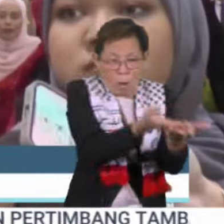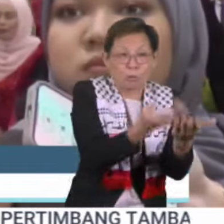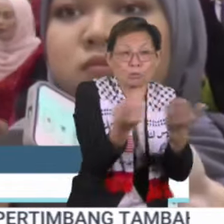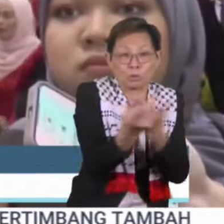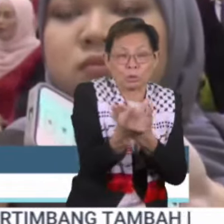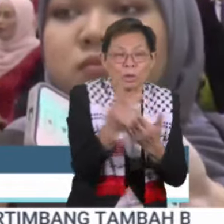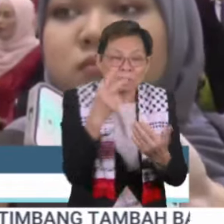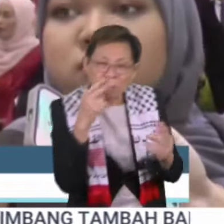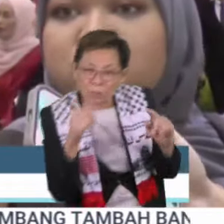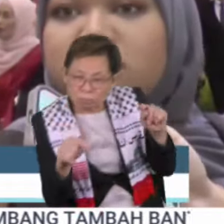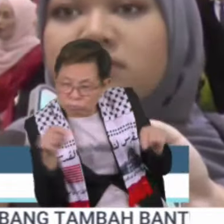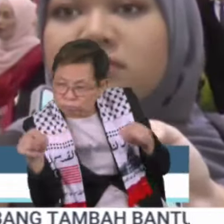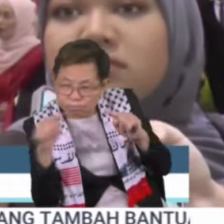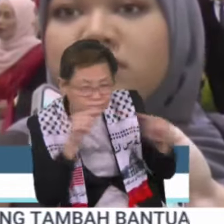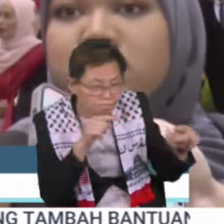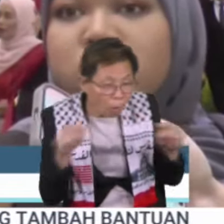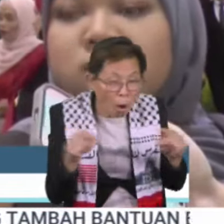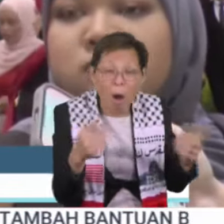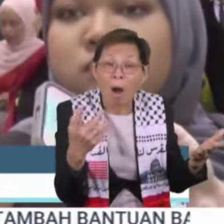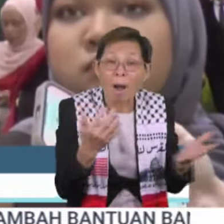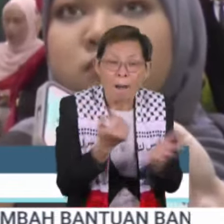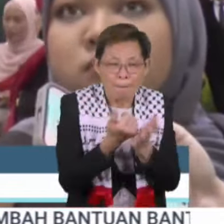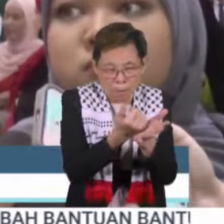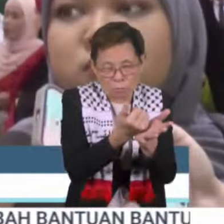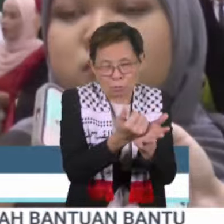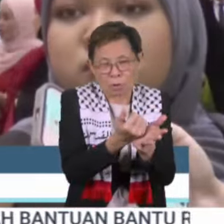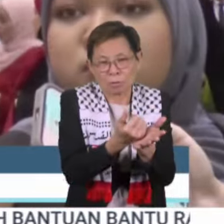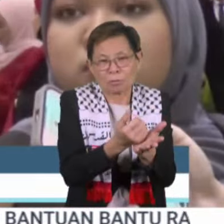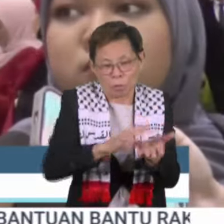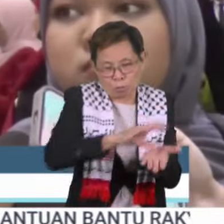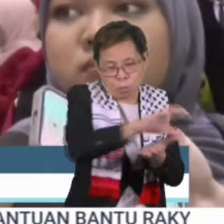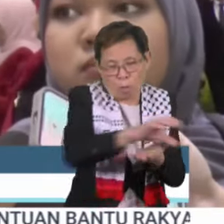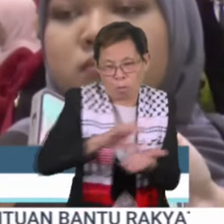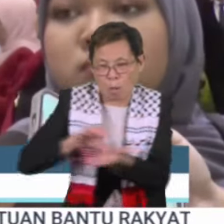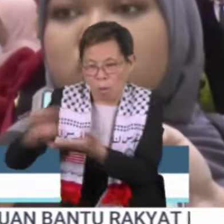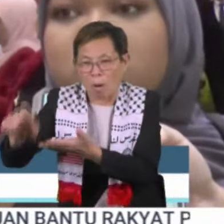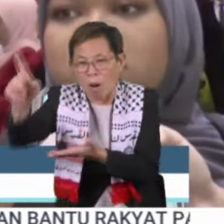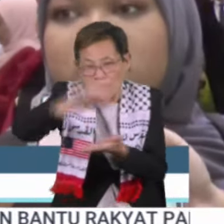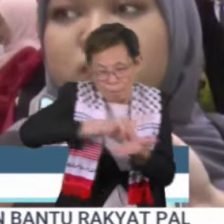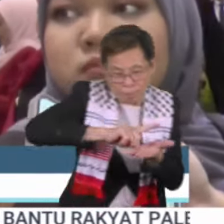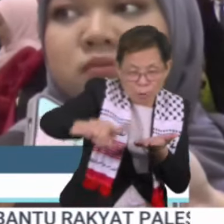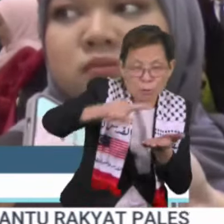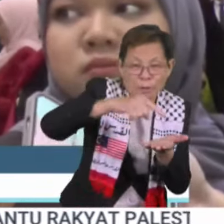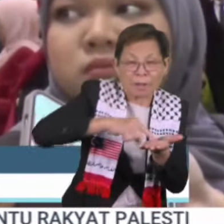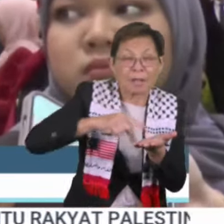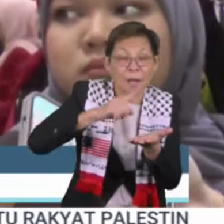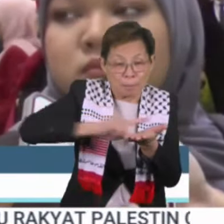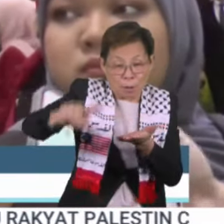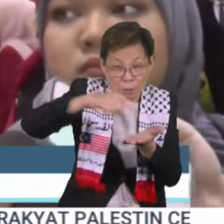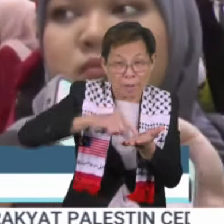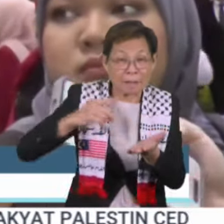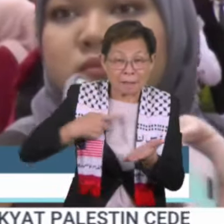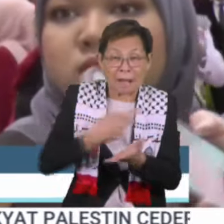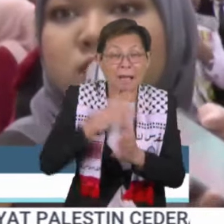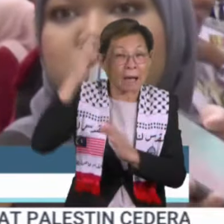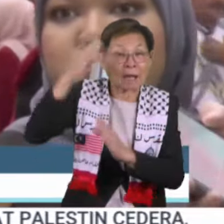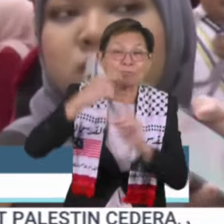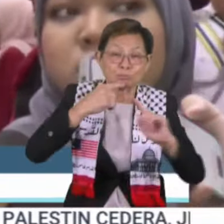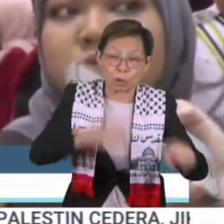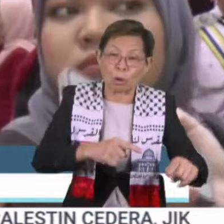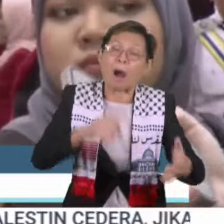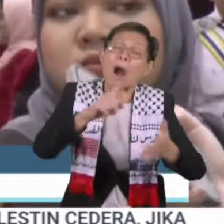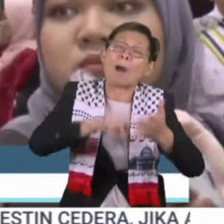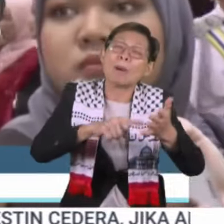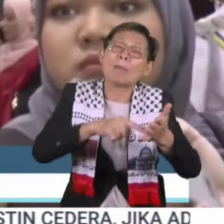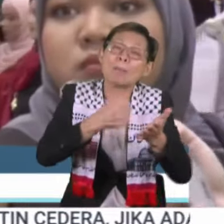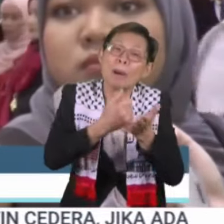tengok mana-mana jenis bantuan yang kita boleh salurkan. Jadi dalam minggu ni nanti kita akan dapat jawapan bagaimana, apakah jenis bantuan.